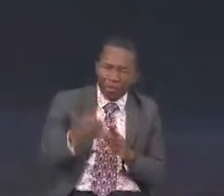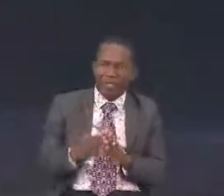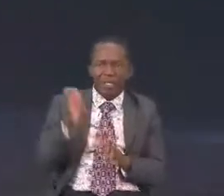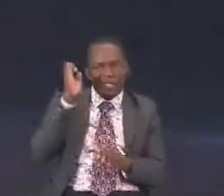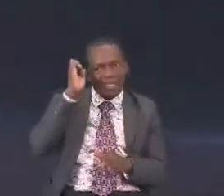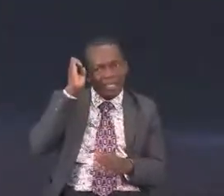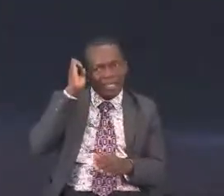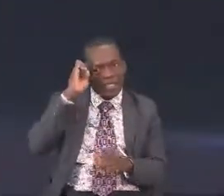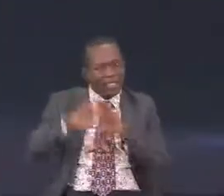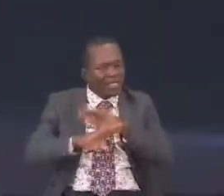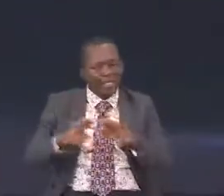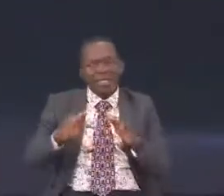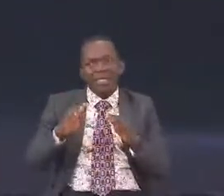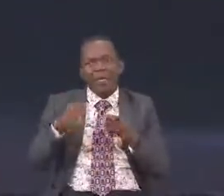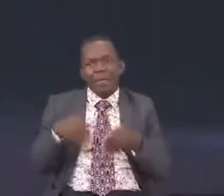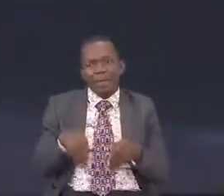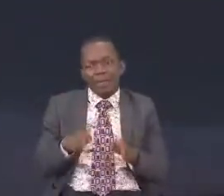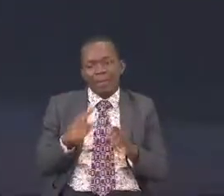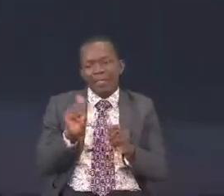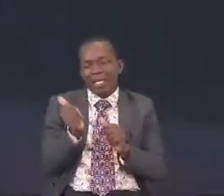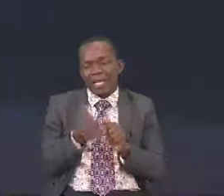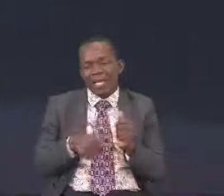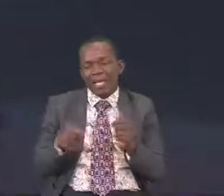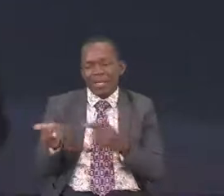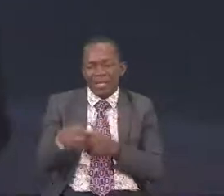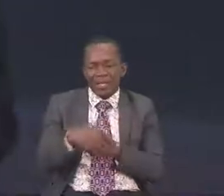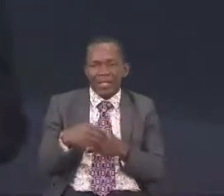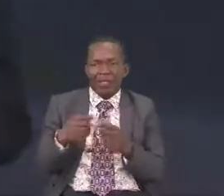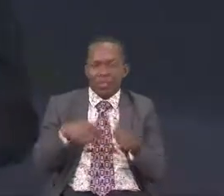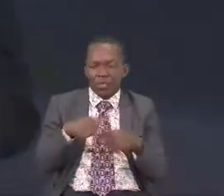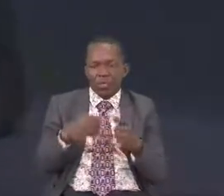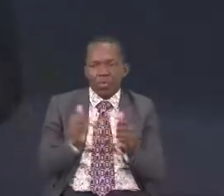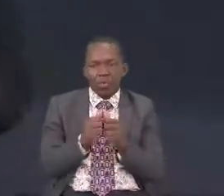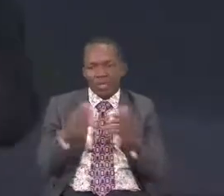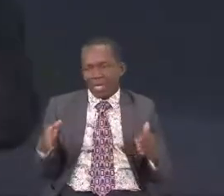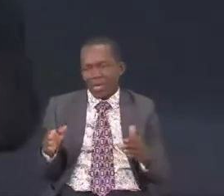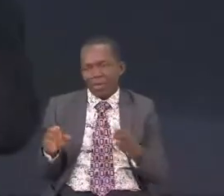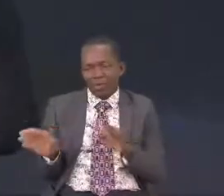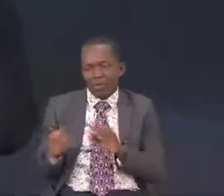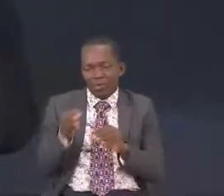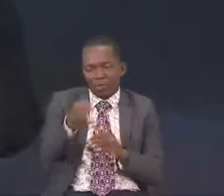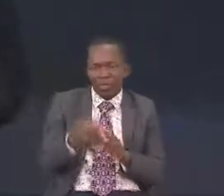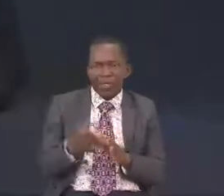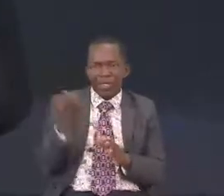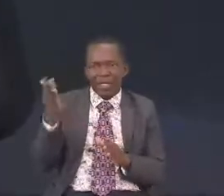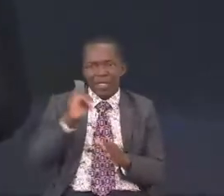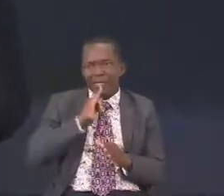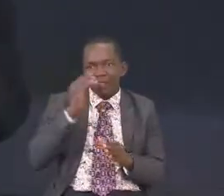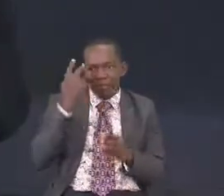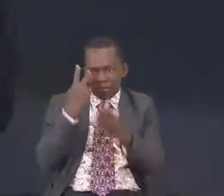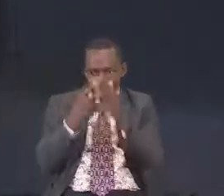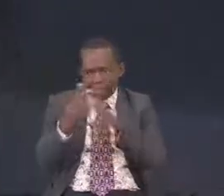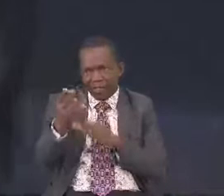de passer. Il y avait un plan. Il y avait des stratégies. Il y avait la vision. Il y avait des décisions. Il y